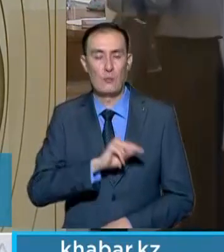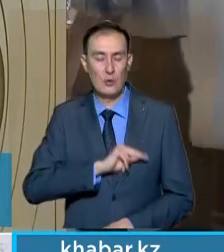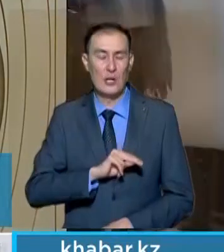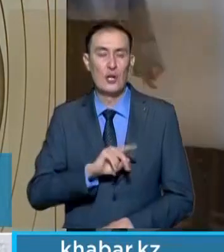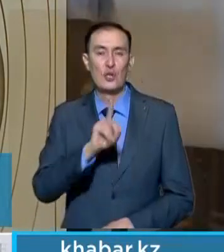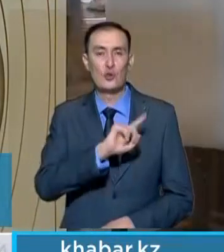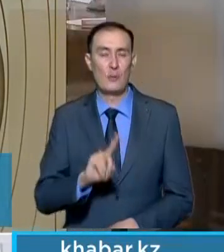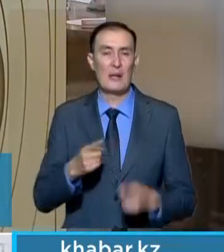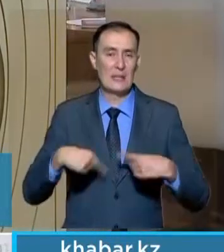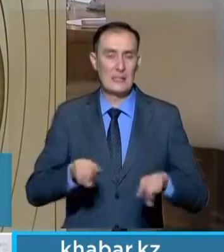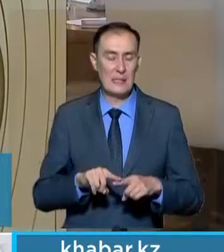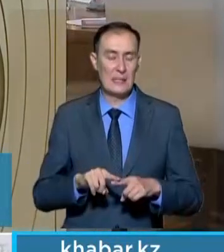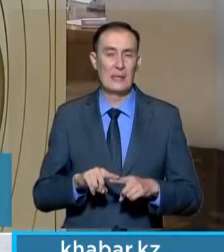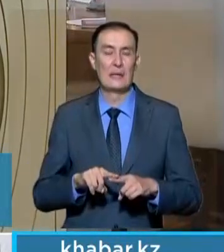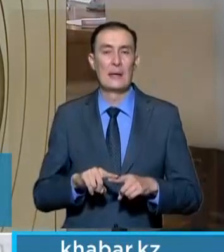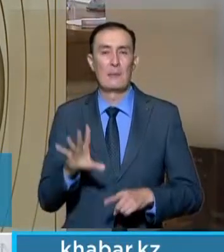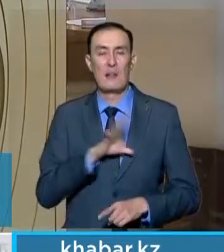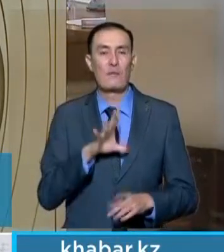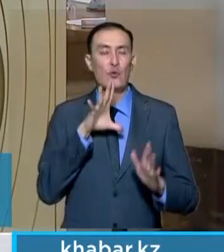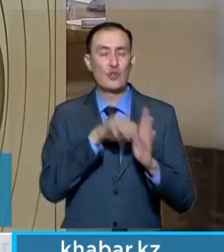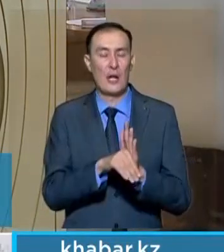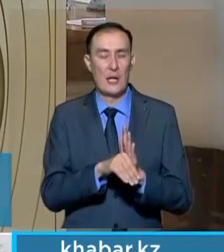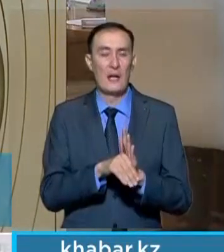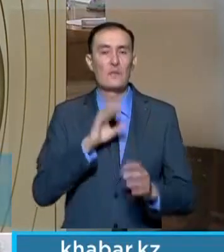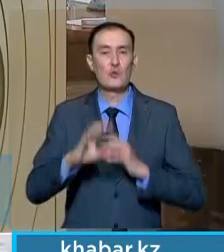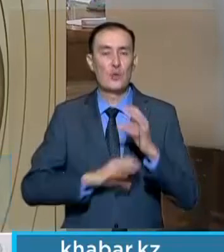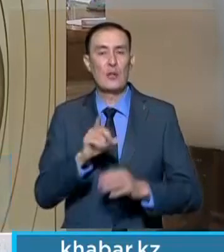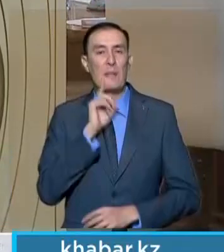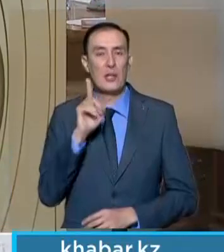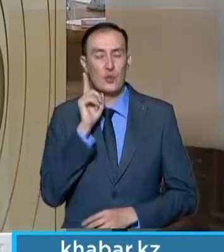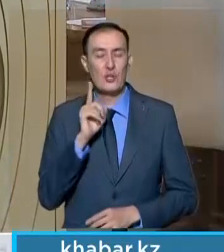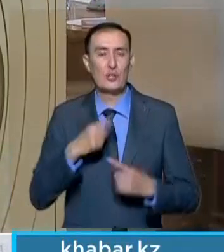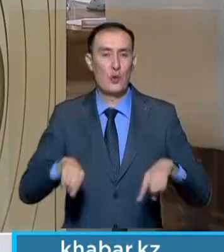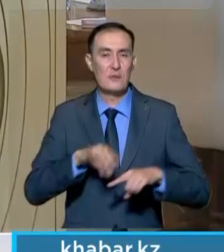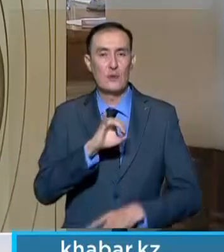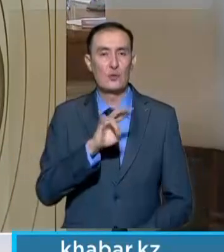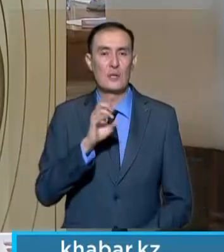тем, чтобы организация была включена в международное молодежное сообщество ЮНЕСКО.